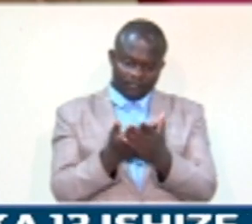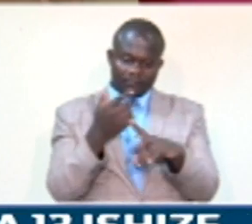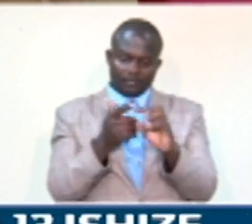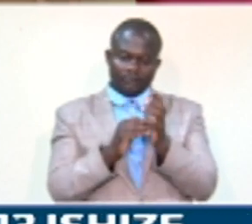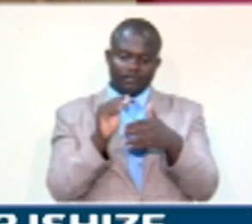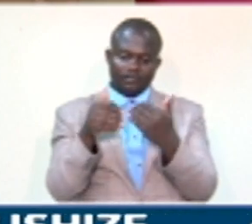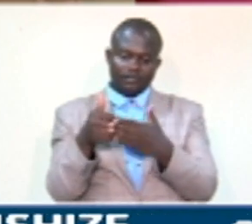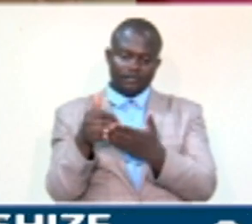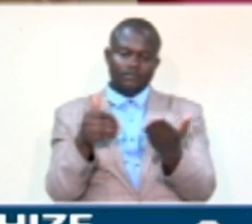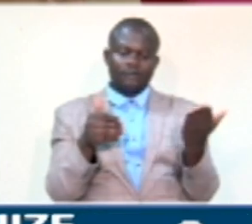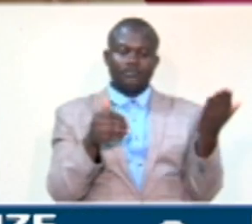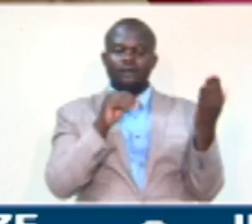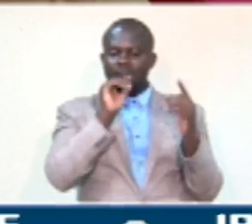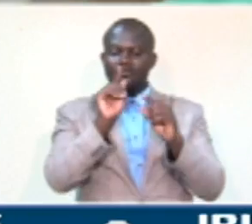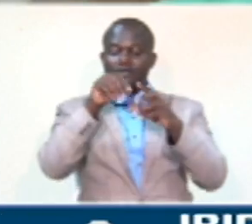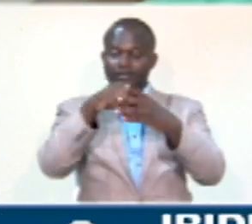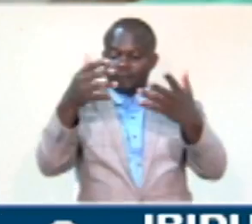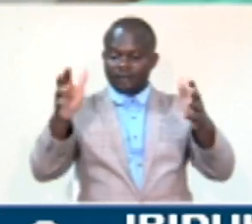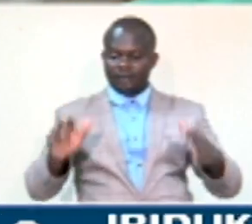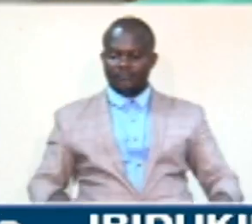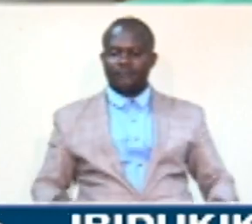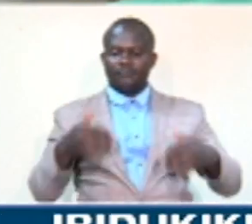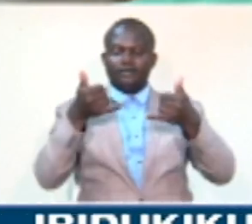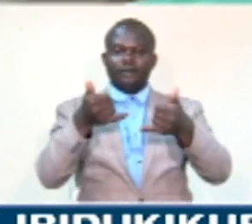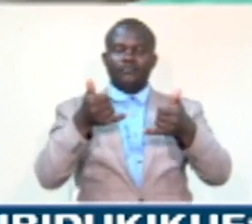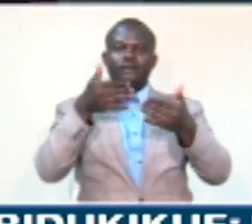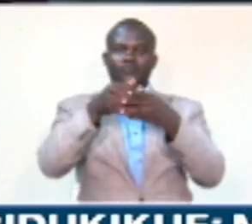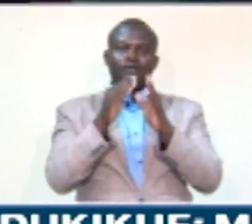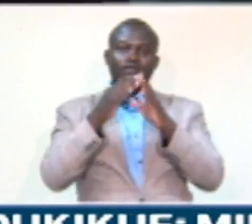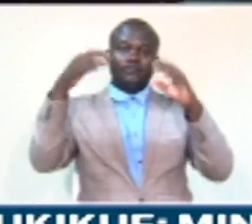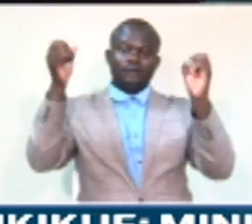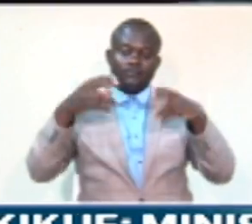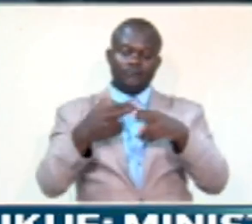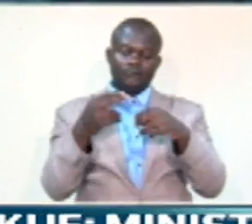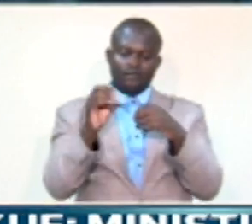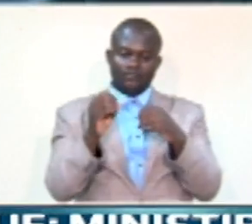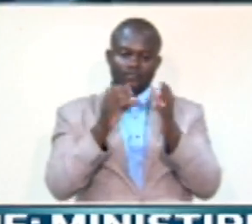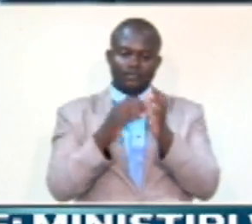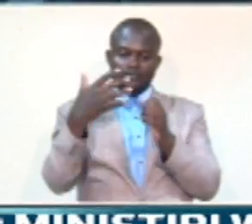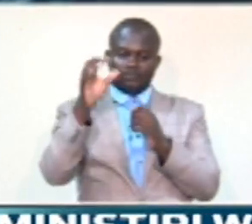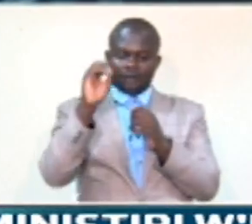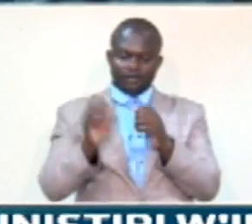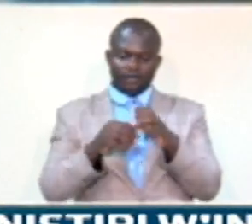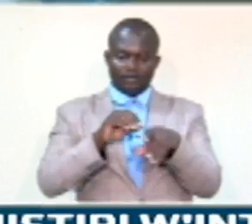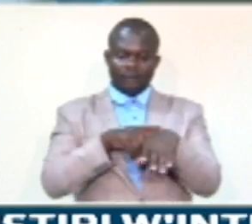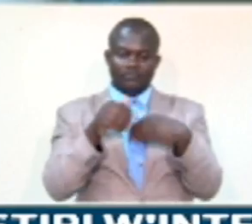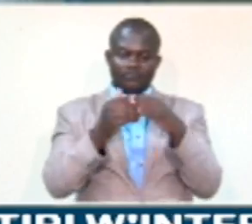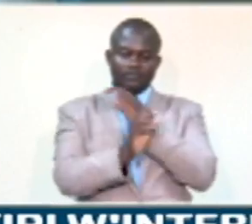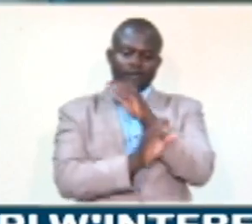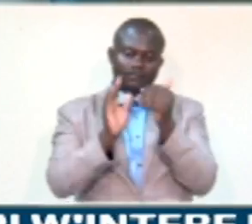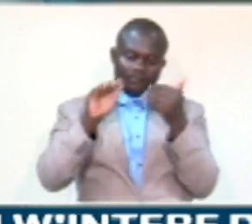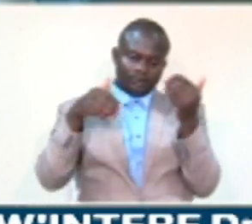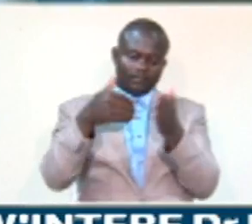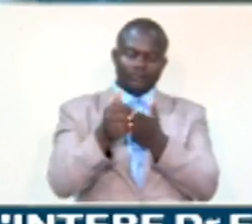ariko ntitugire ngo byarangiye. Kugeza ubu ubwandu mu mujyi wa Kigali bugeze kuri 0.5%, mu gihe mu gihugu hose